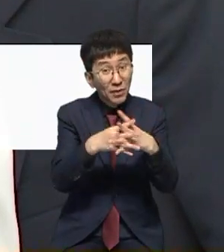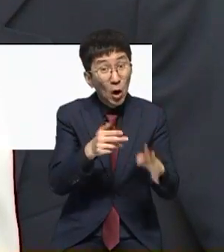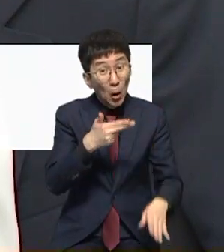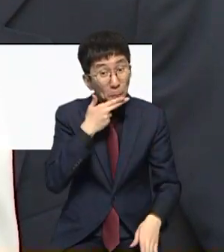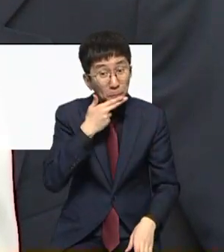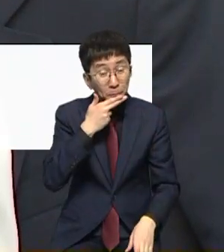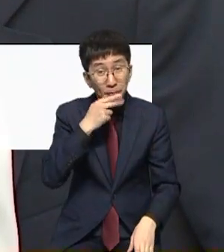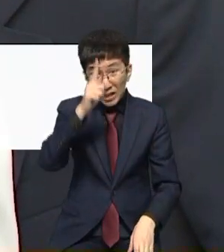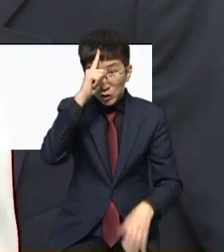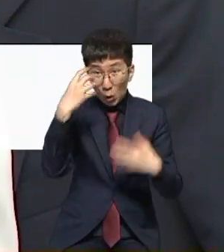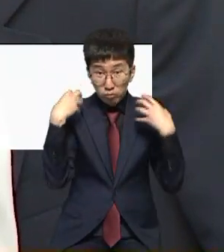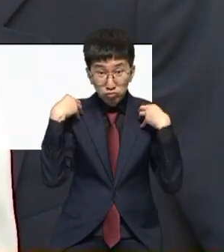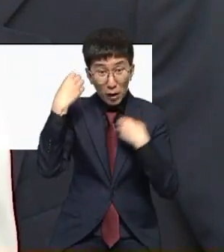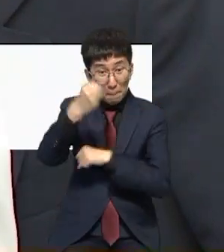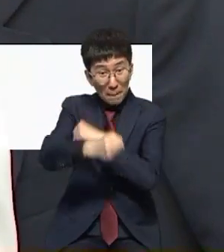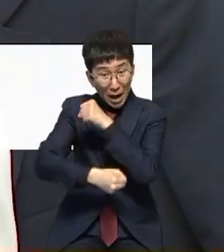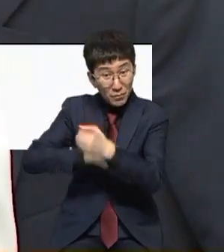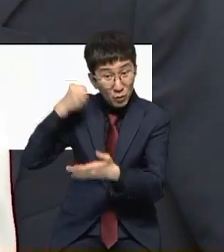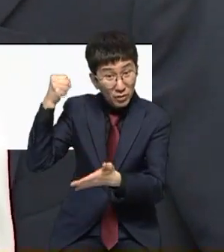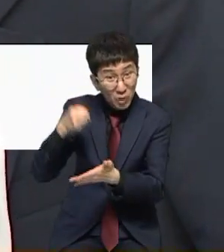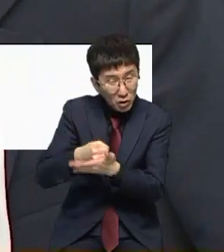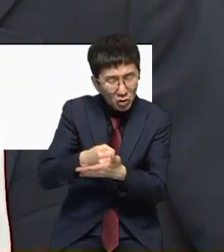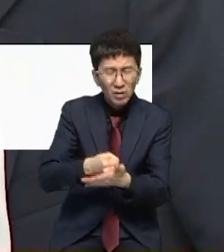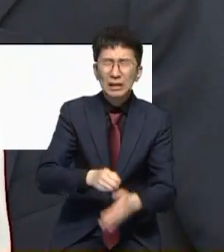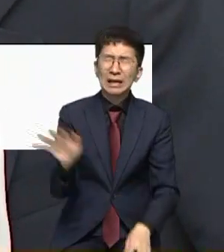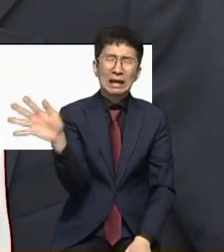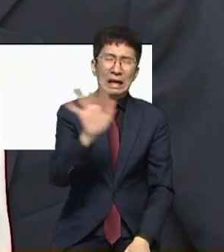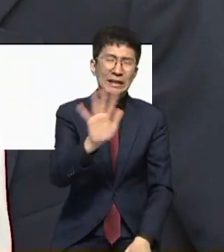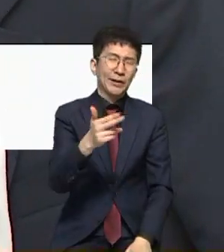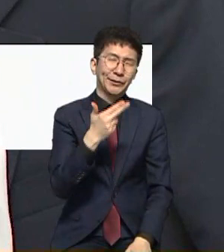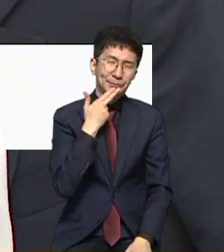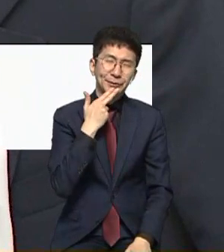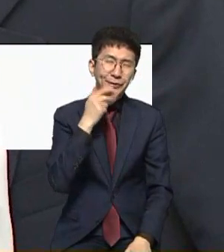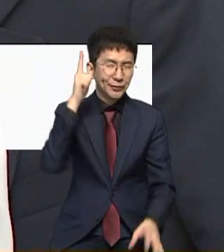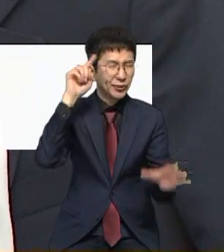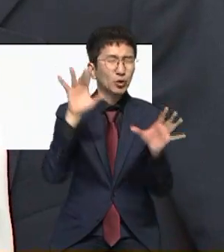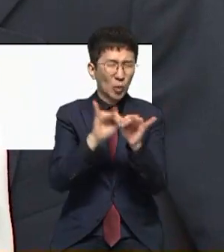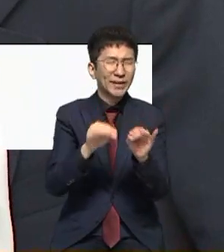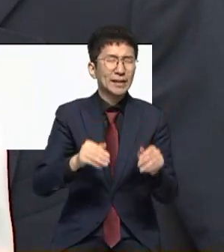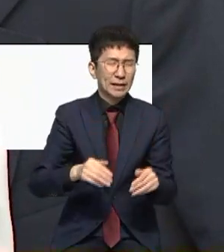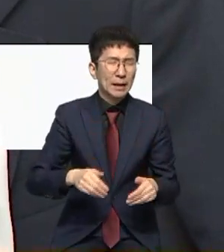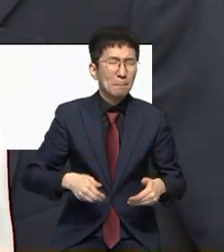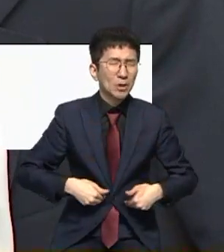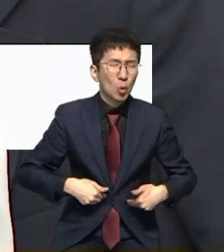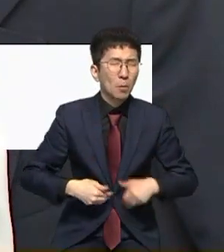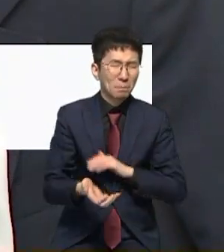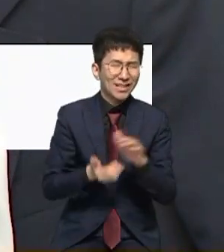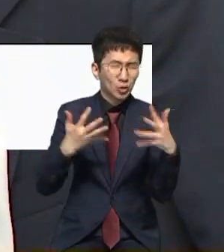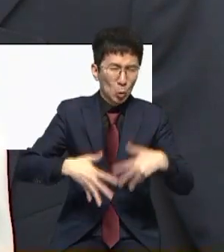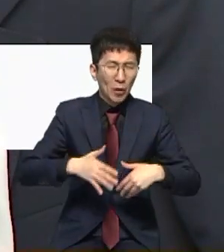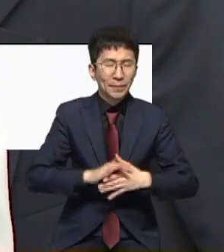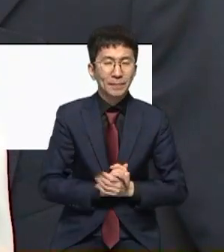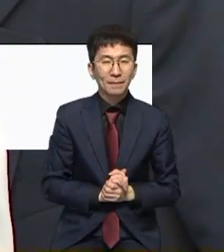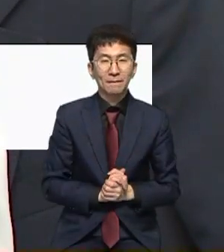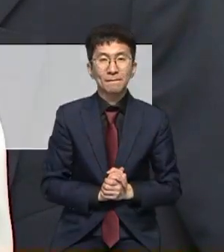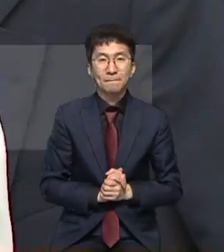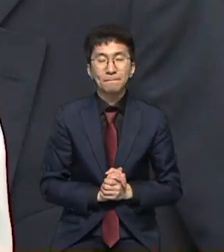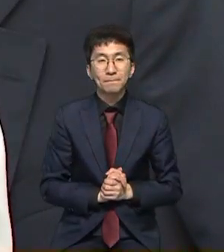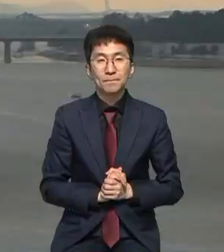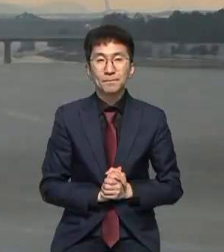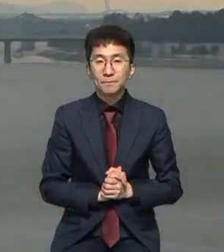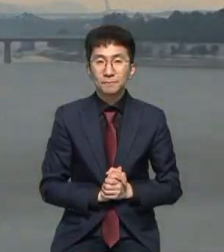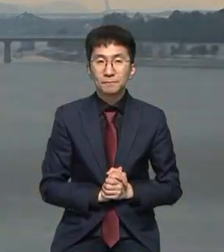없는 정부의 일방적인 국민연금 개편은 결코 없을 것이라는 점을